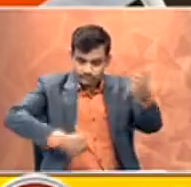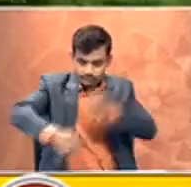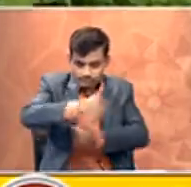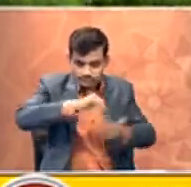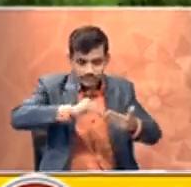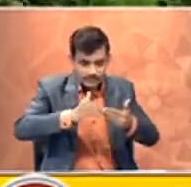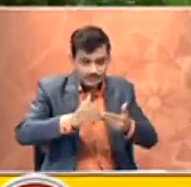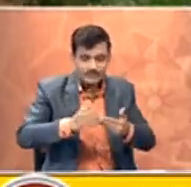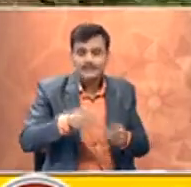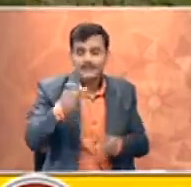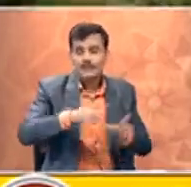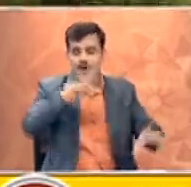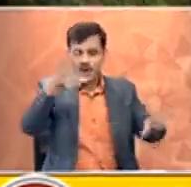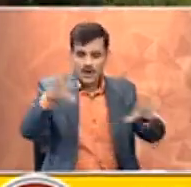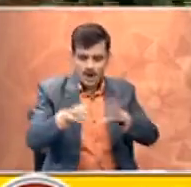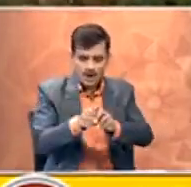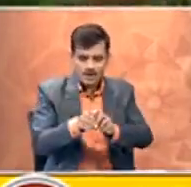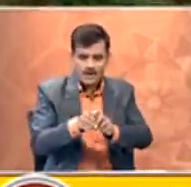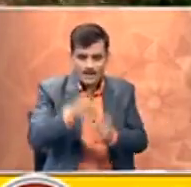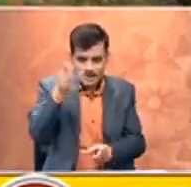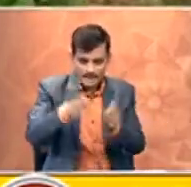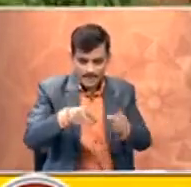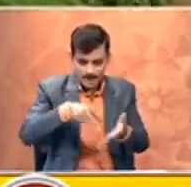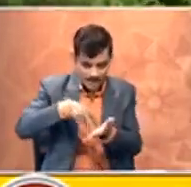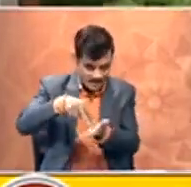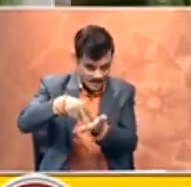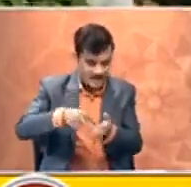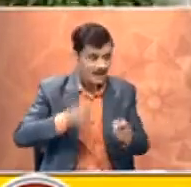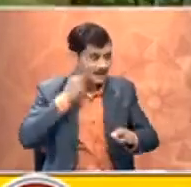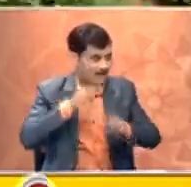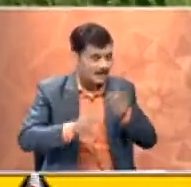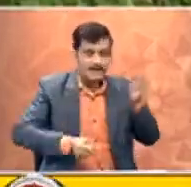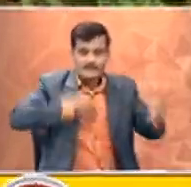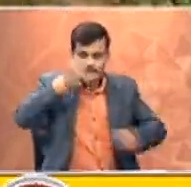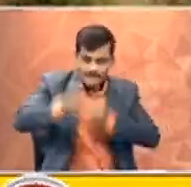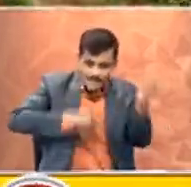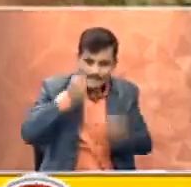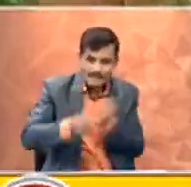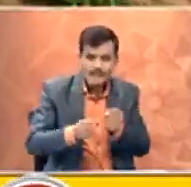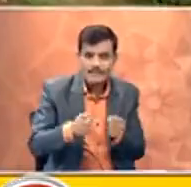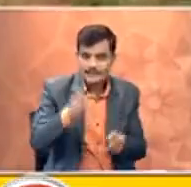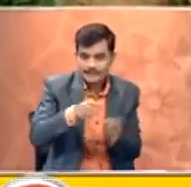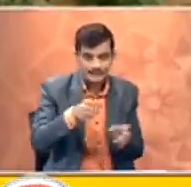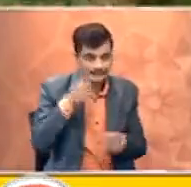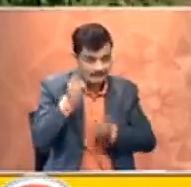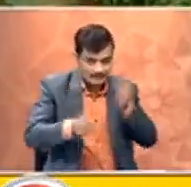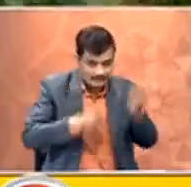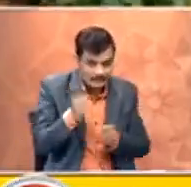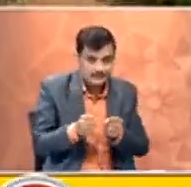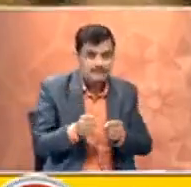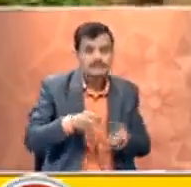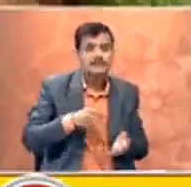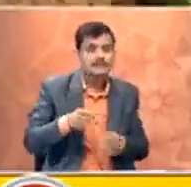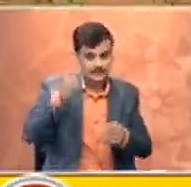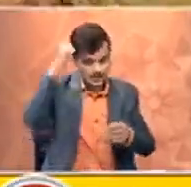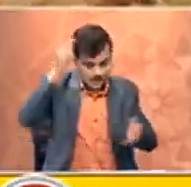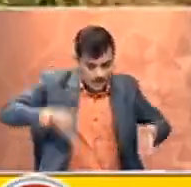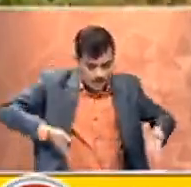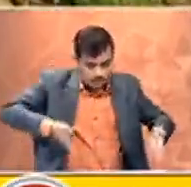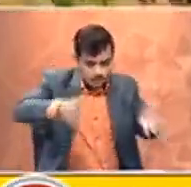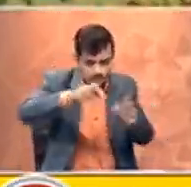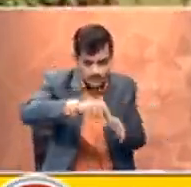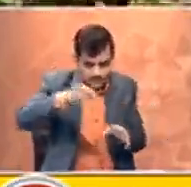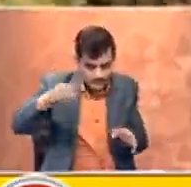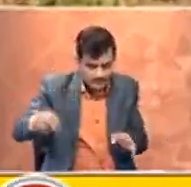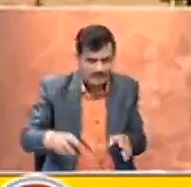क्योंकि हमारे 5 जज खड़े होते हैं। अगर हम भाग भी लिए तो भी वो हमें निकाल देंगे, या फिर थोड़ा रोड से अगर हम उठ जाते हैं,